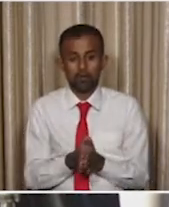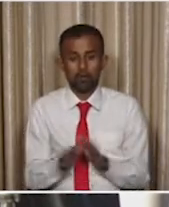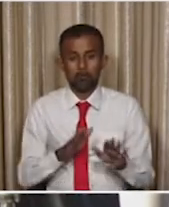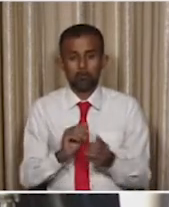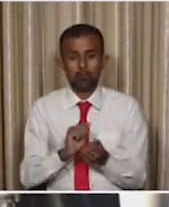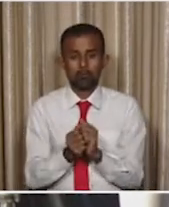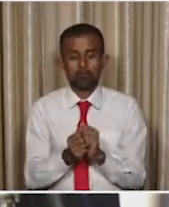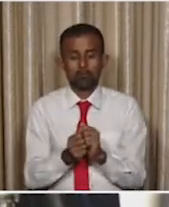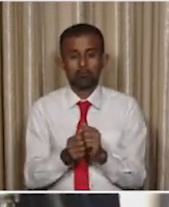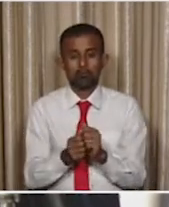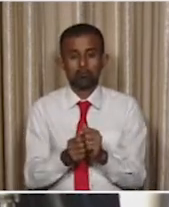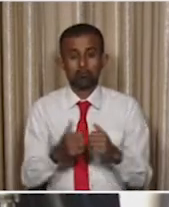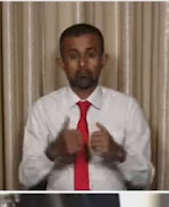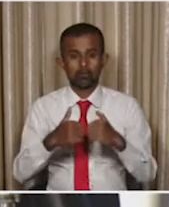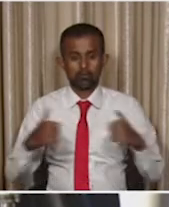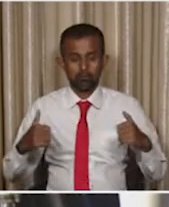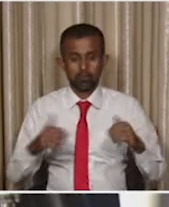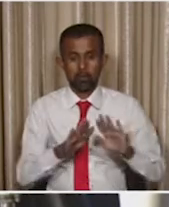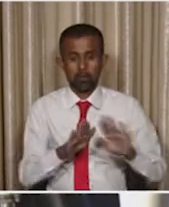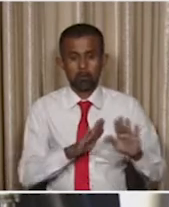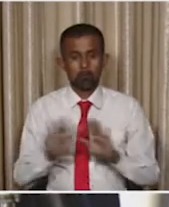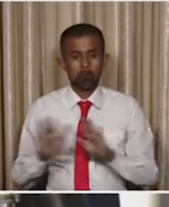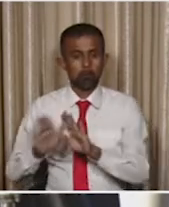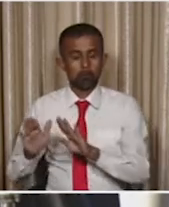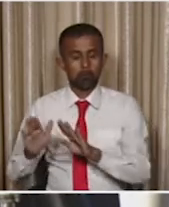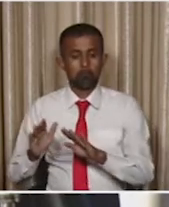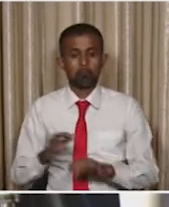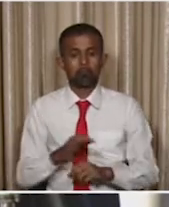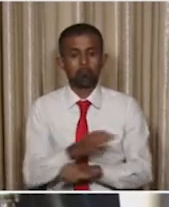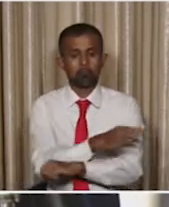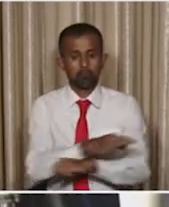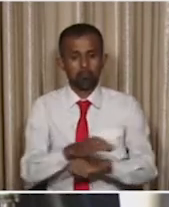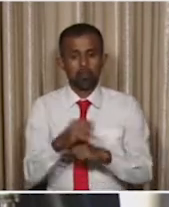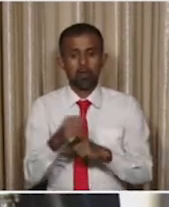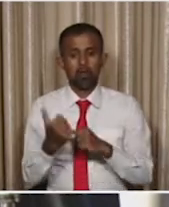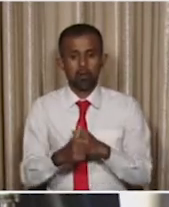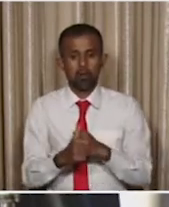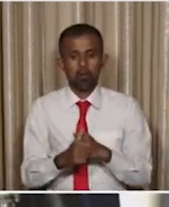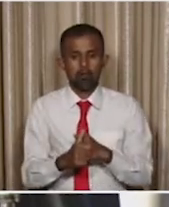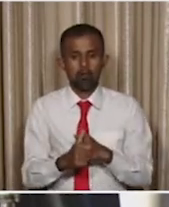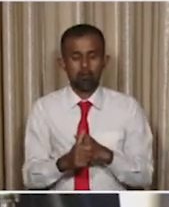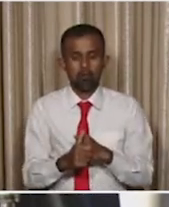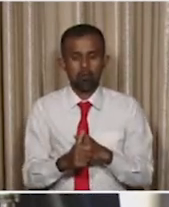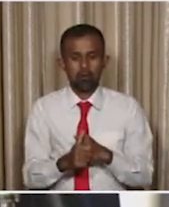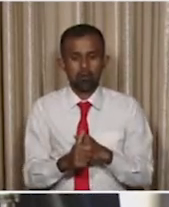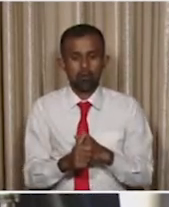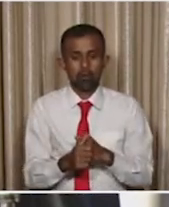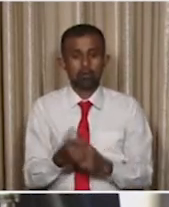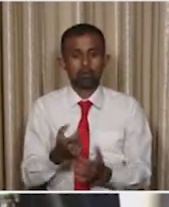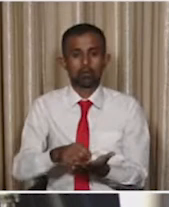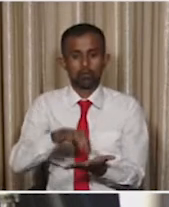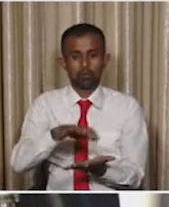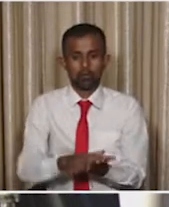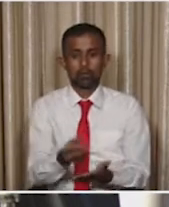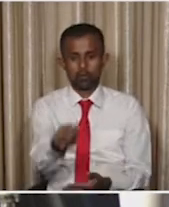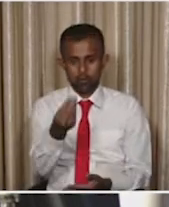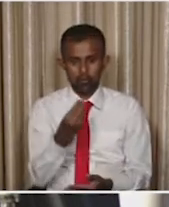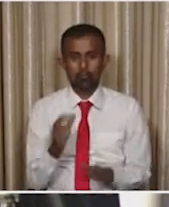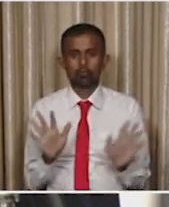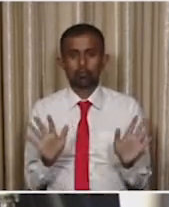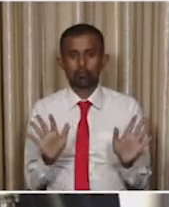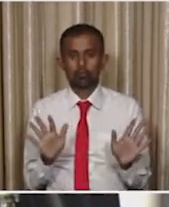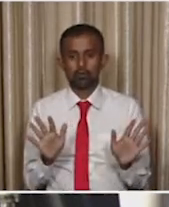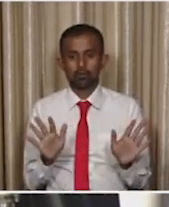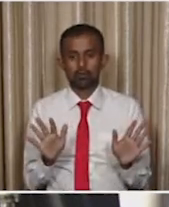அரசியலமைப்பு கொண்டுவரப்படும் என்கின்ற ஒரு உத்தரவாதம் வெளிப்படுத்தப்பட்டால் மட்டுமே தவிர இல்லை என்று சொல்லிச் சொன்னால் இந்த எங்கள் மீதான